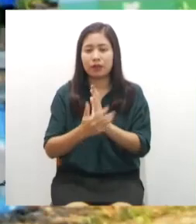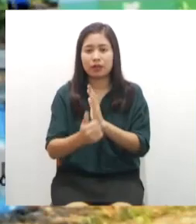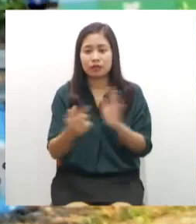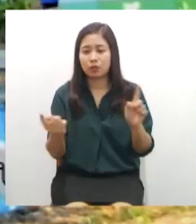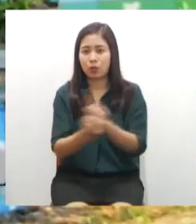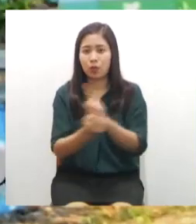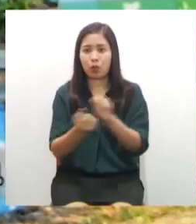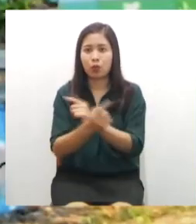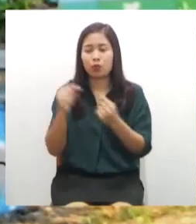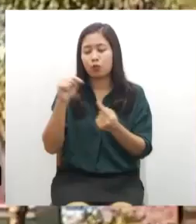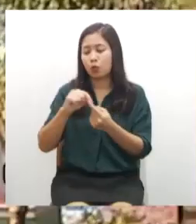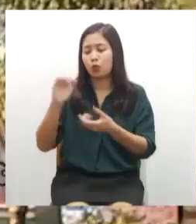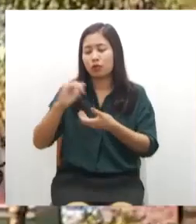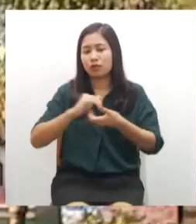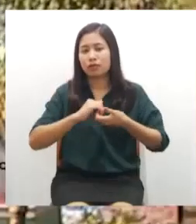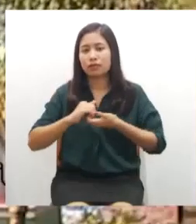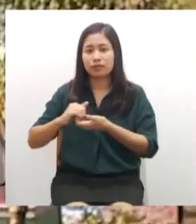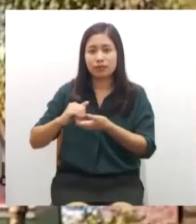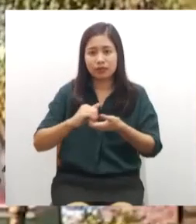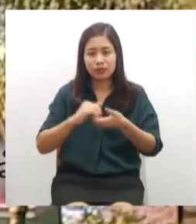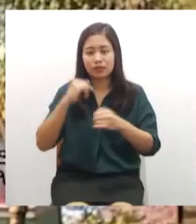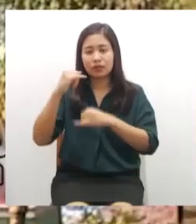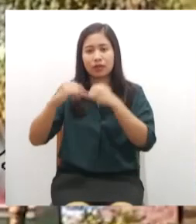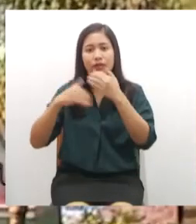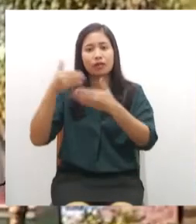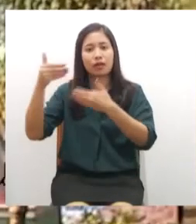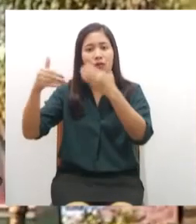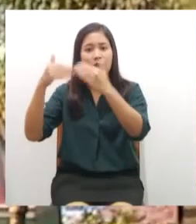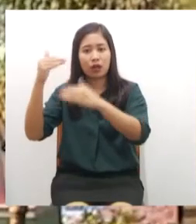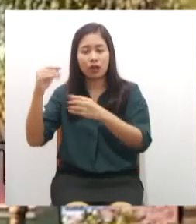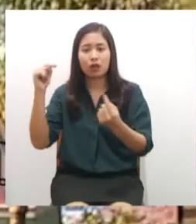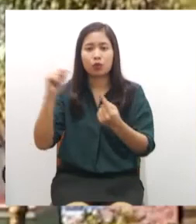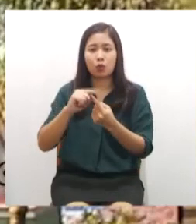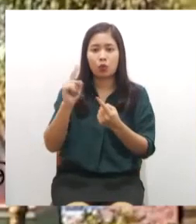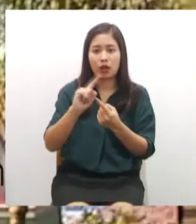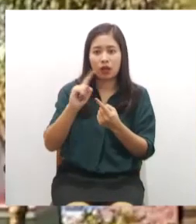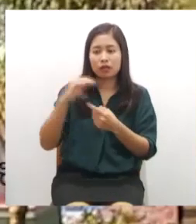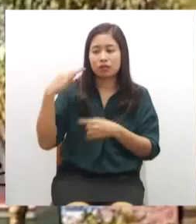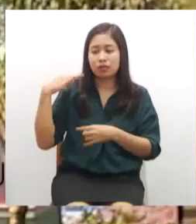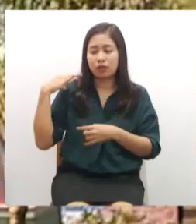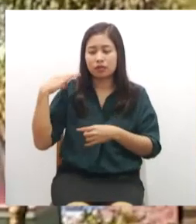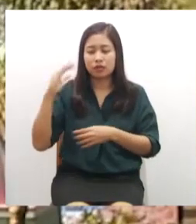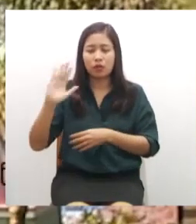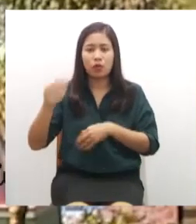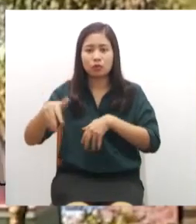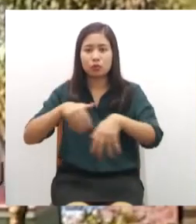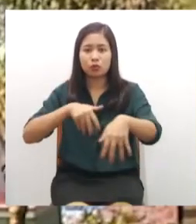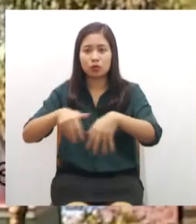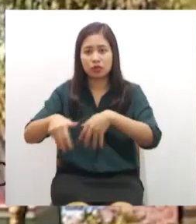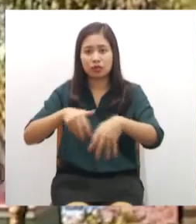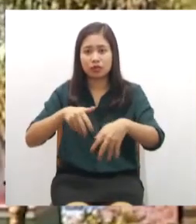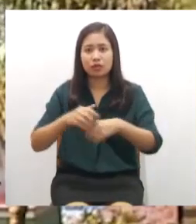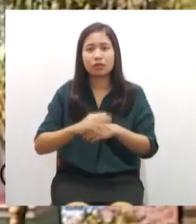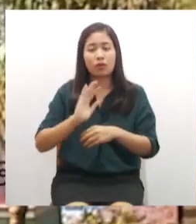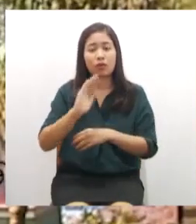คคีและเจริญก้าวหน้าในฐานะที่เป็นสมาชิกของชุมชนในท้องถิ่นในช